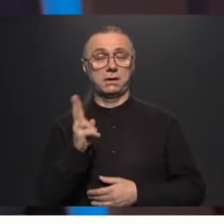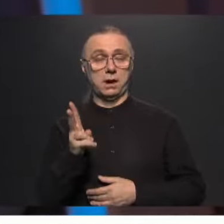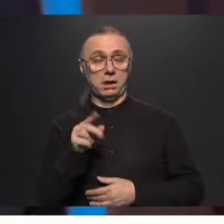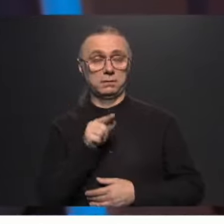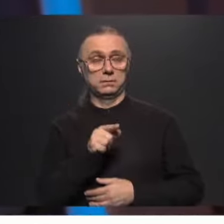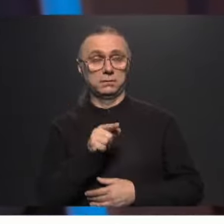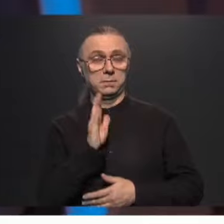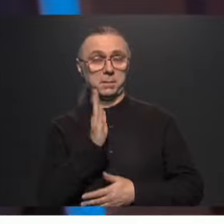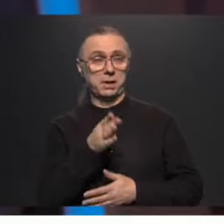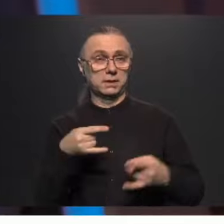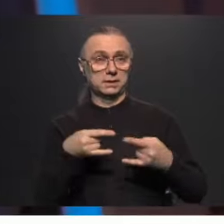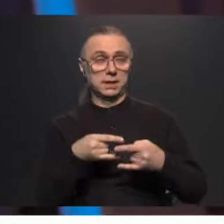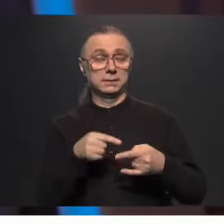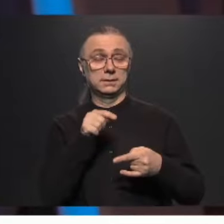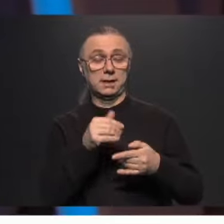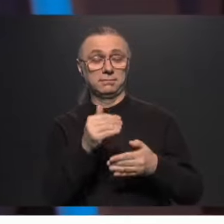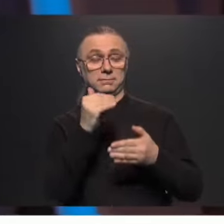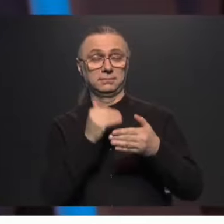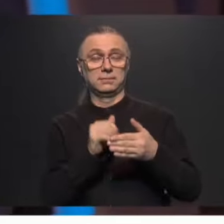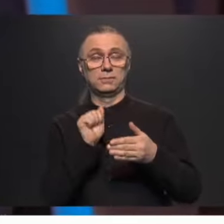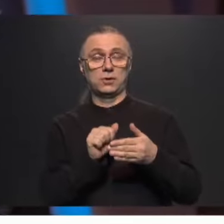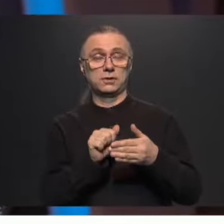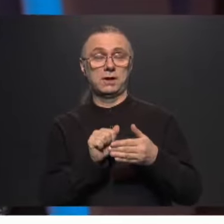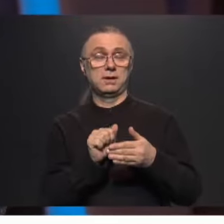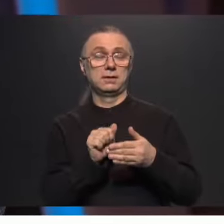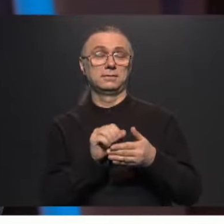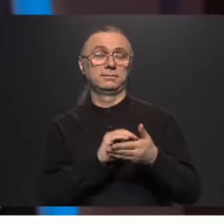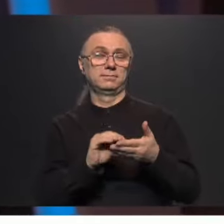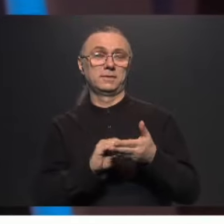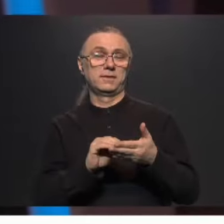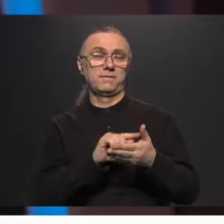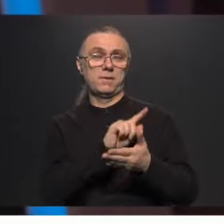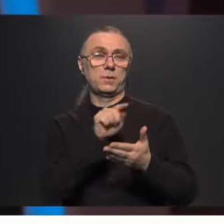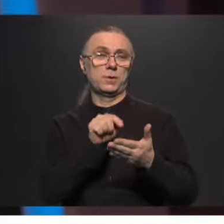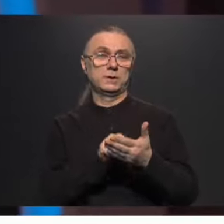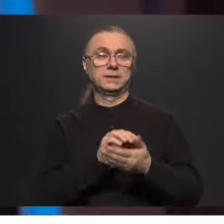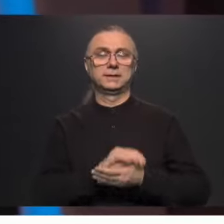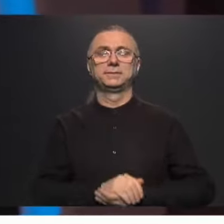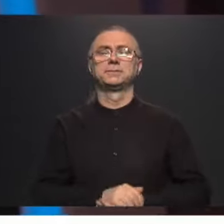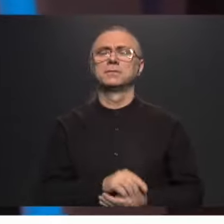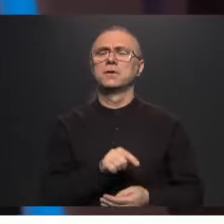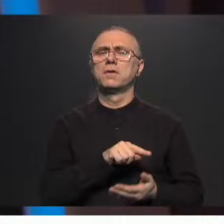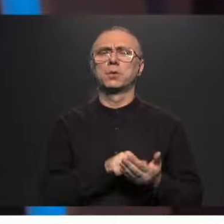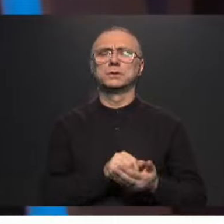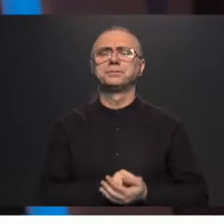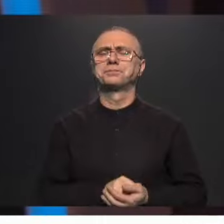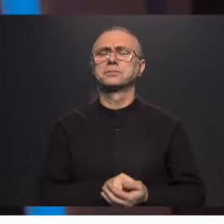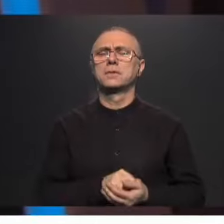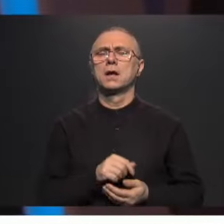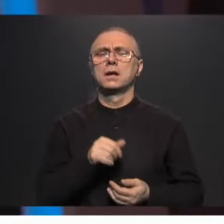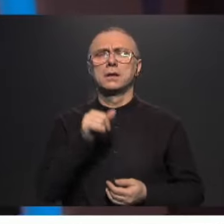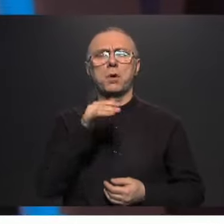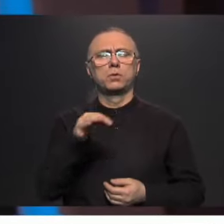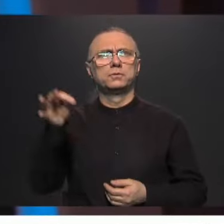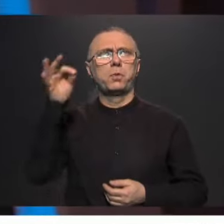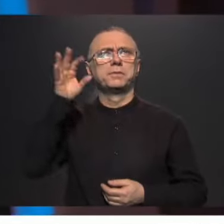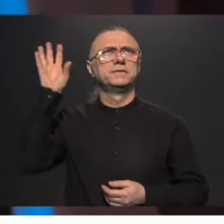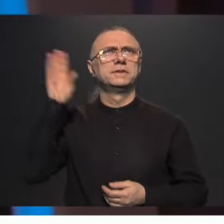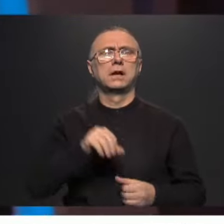можете оставлять свои вопросы. И вот такой вопрос дня у нас сегодня, отец Пахомий. Не могу вспомнить все грехи. Как в них каяться?